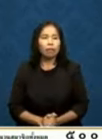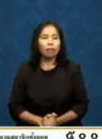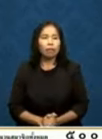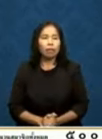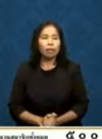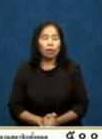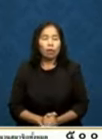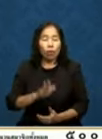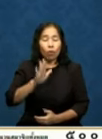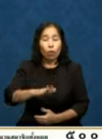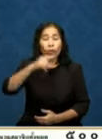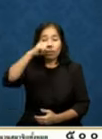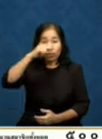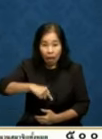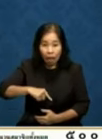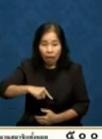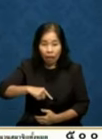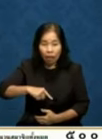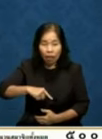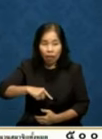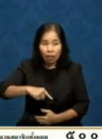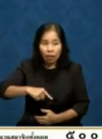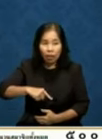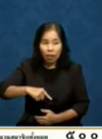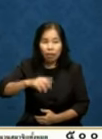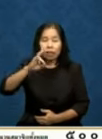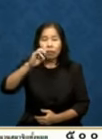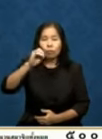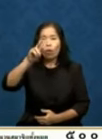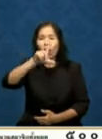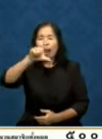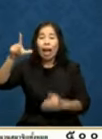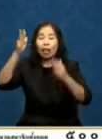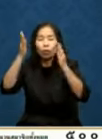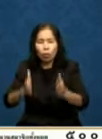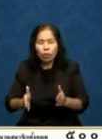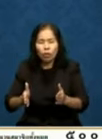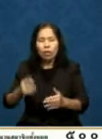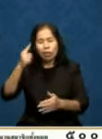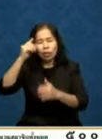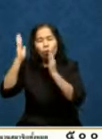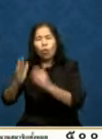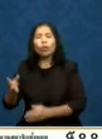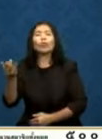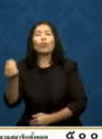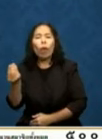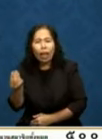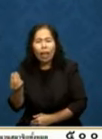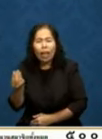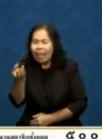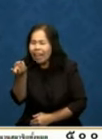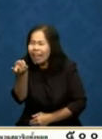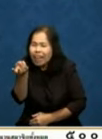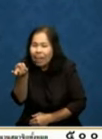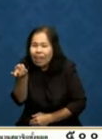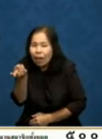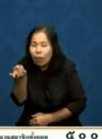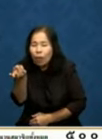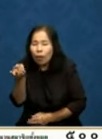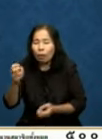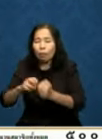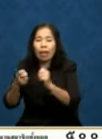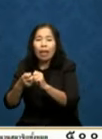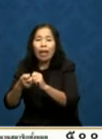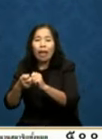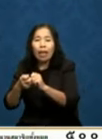ในประเทศไทยเกือบ70ล้านคนมีกี่คนจะเอาปัญหาของตัวเล็ก